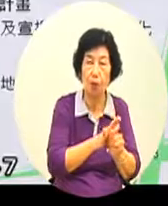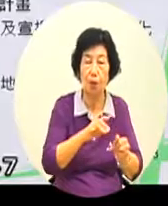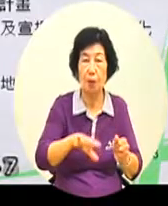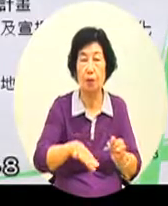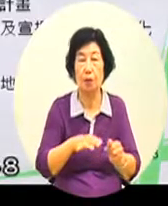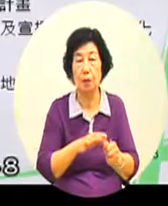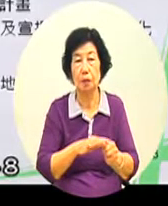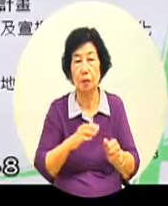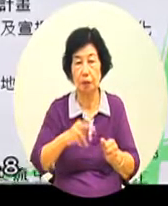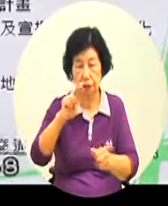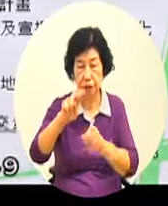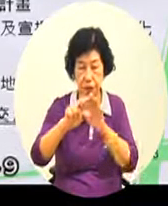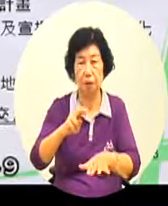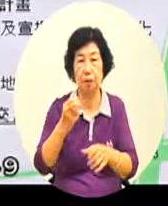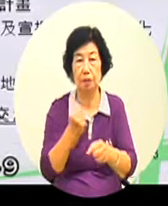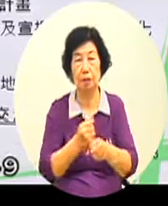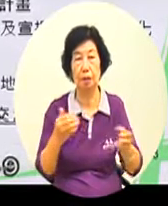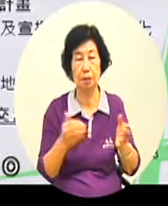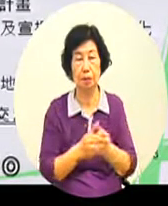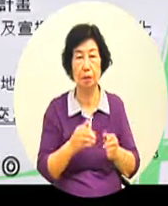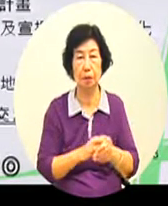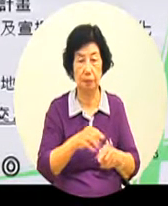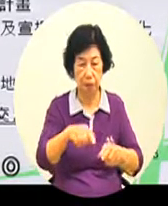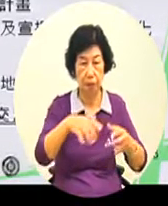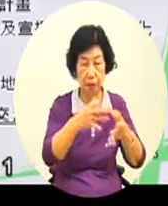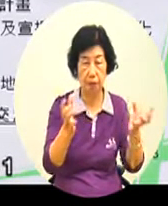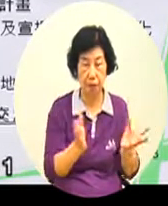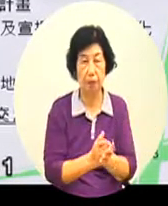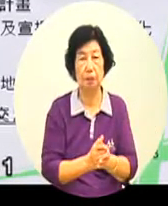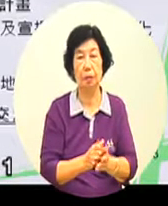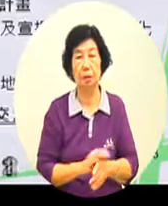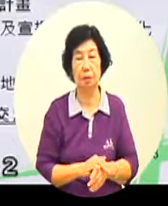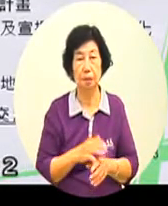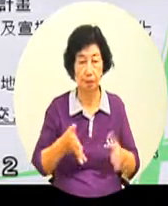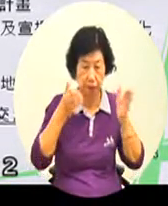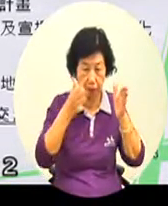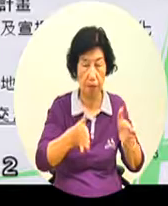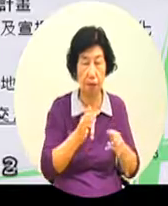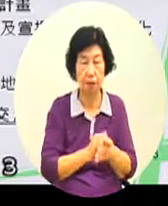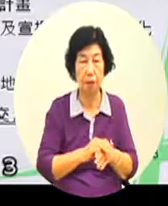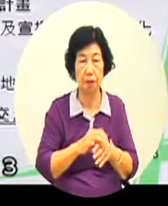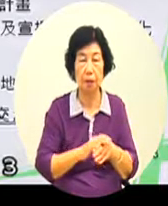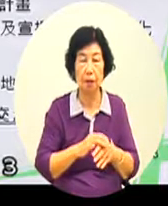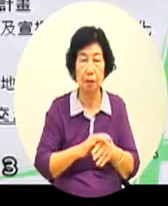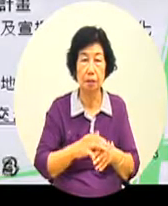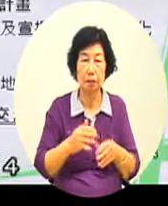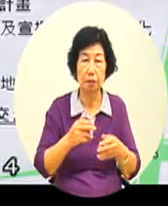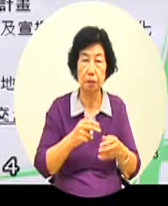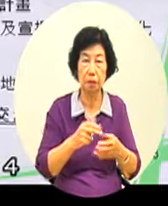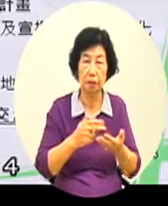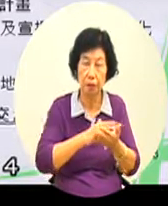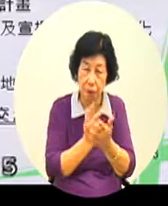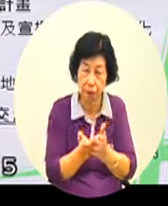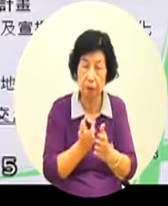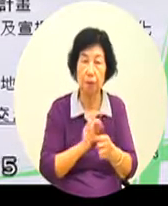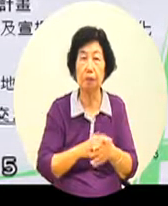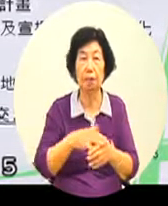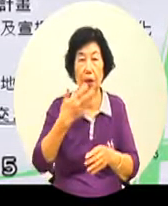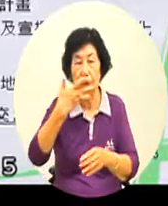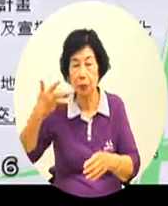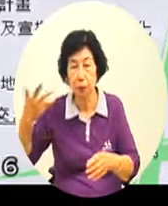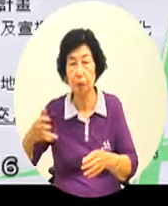年底来完工哈。那这个部分未来会针对艺文音乐跟产业交流中心做一个整合